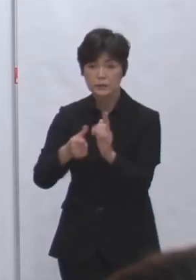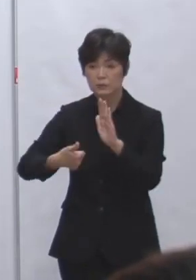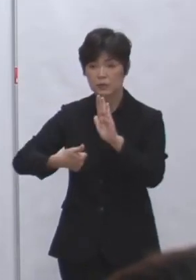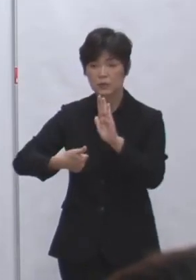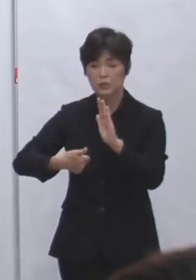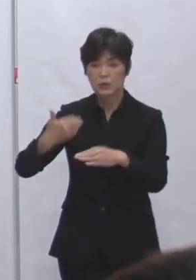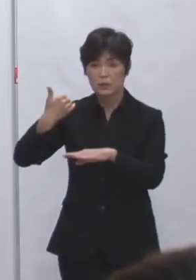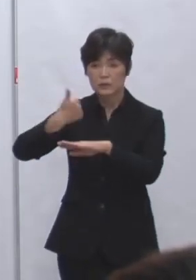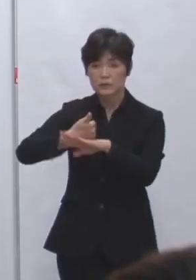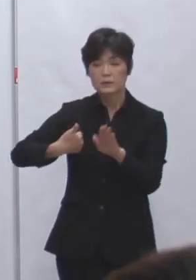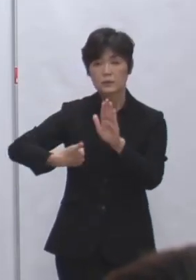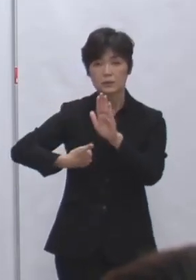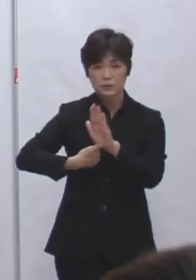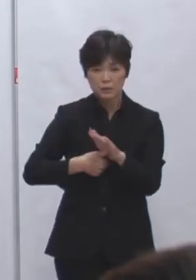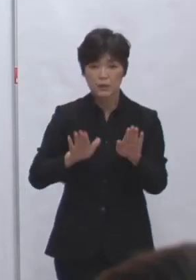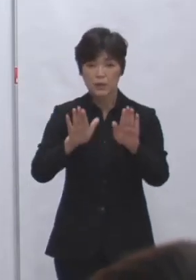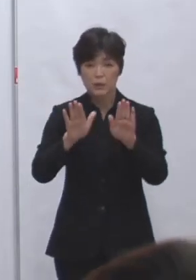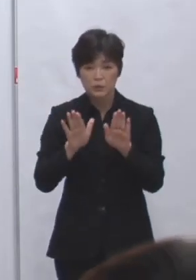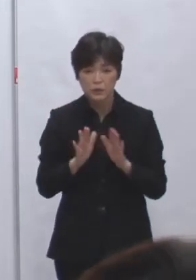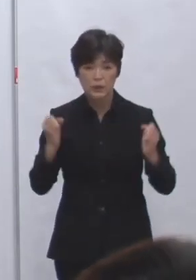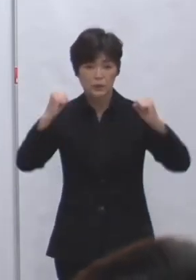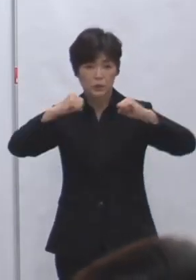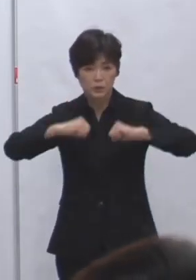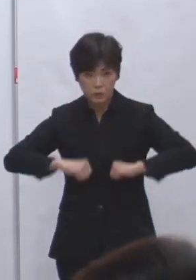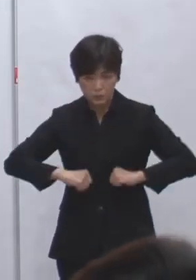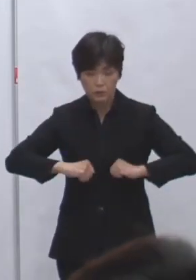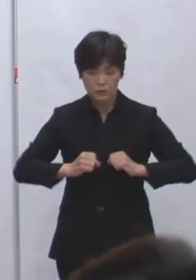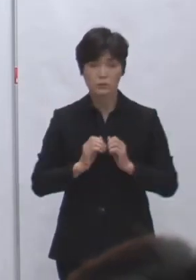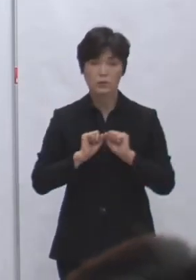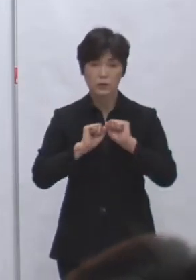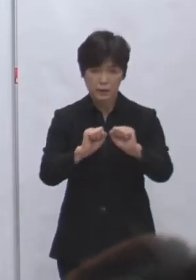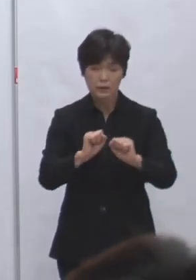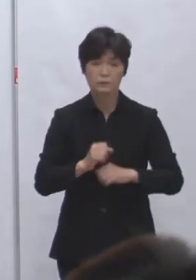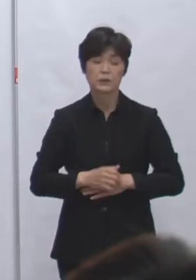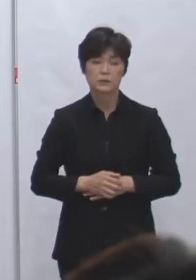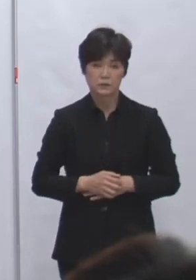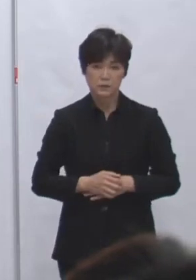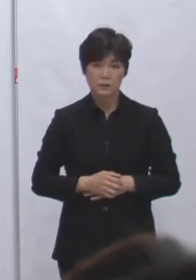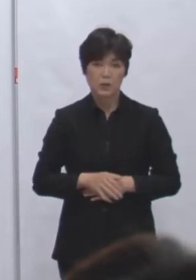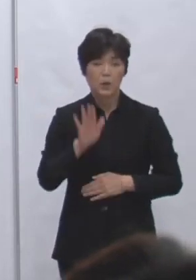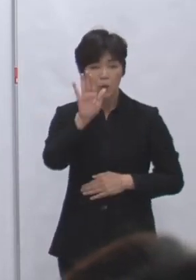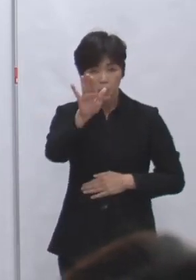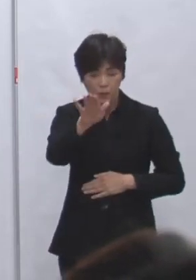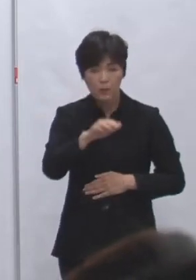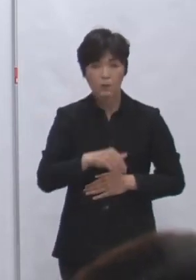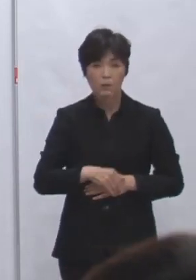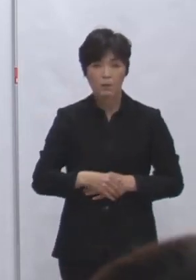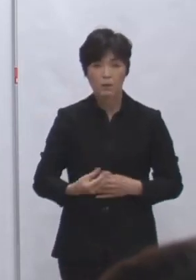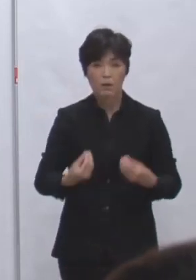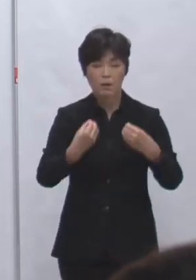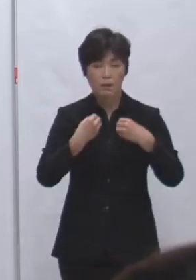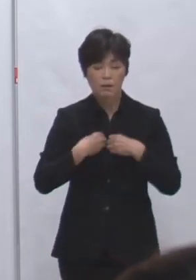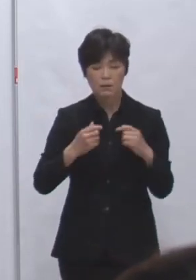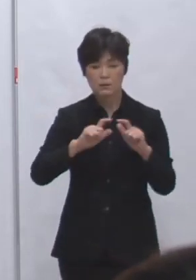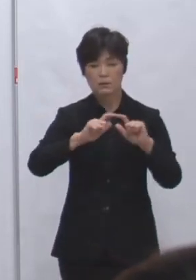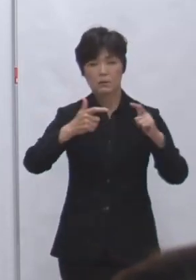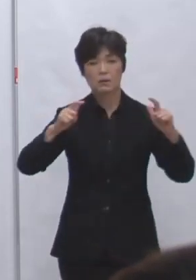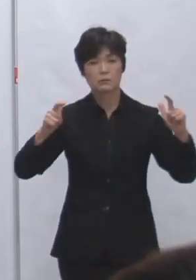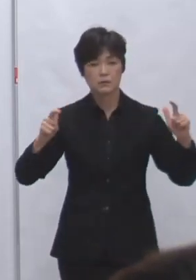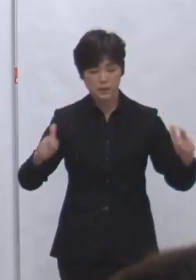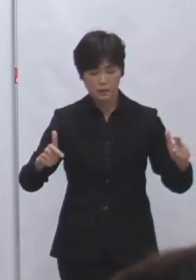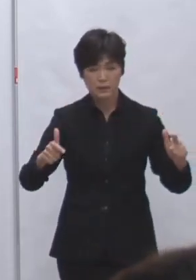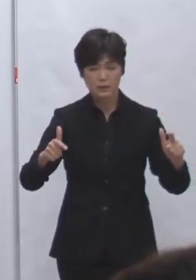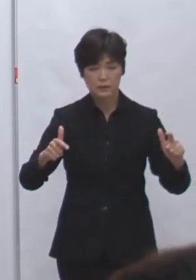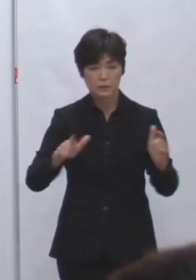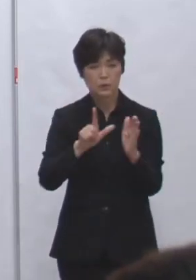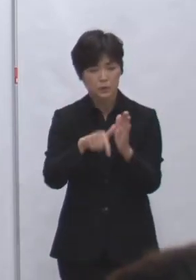で、受け入れについての同意をお願いをしてまいります。なお、今後、感染が拡大する傾向が見て取れ